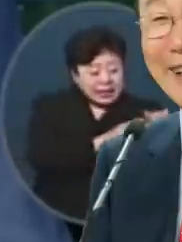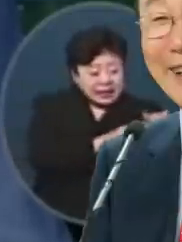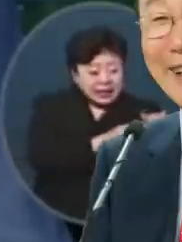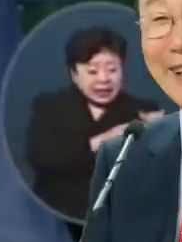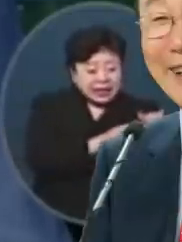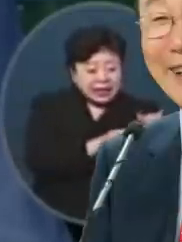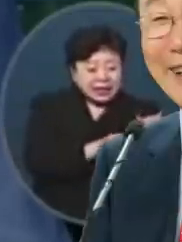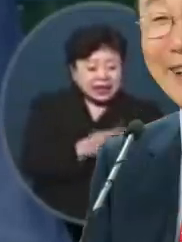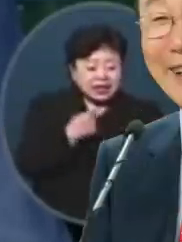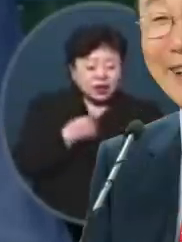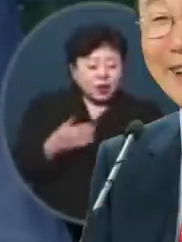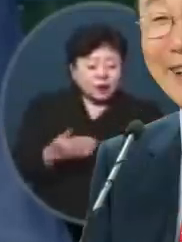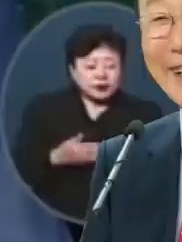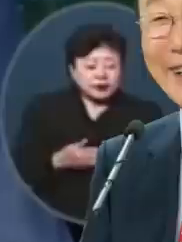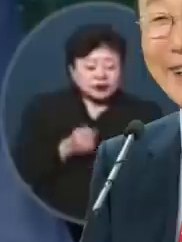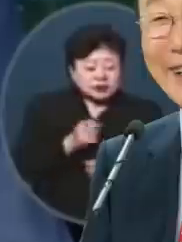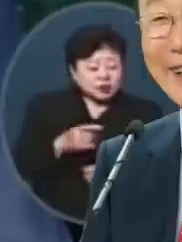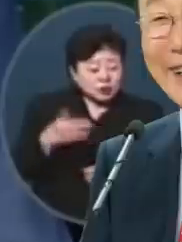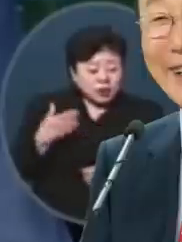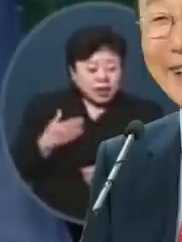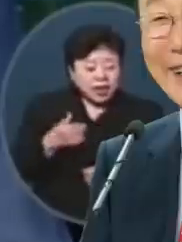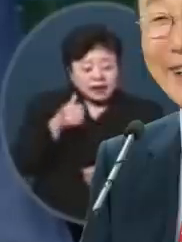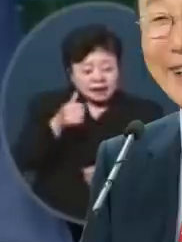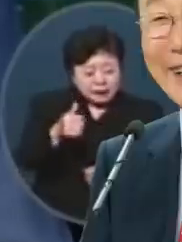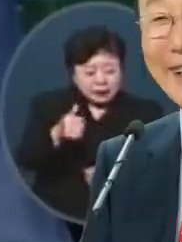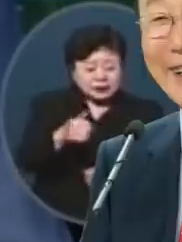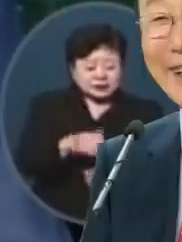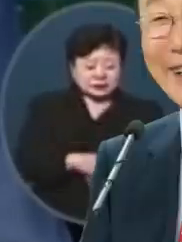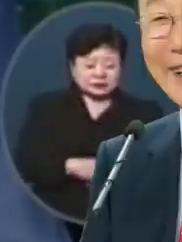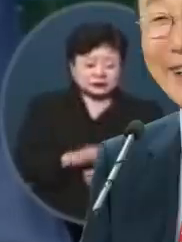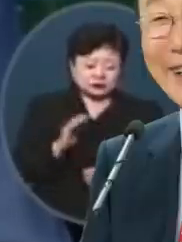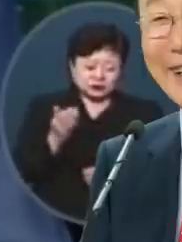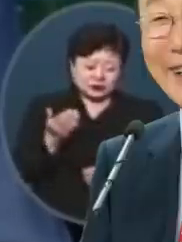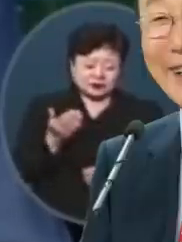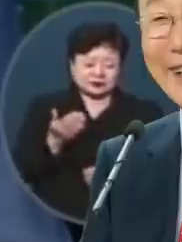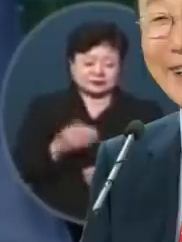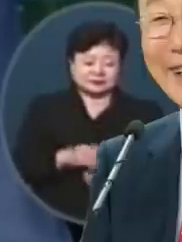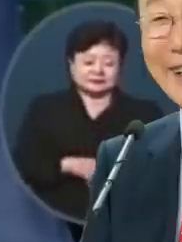아내 성품은 모르지만 남편 되어서